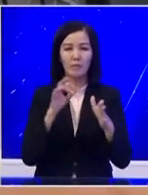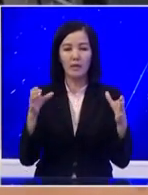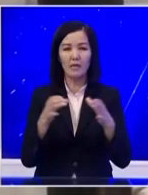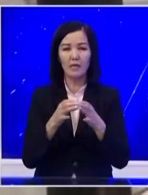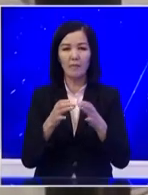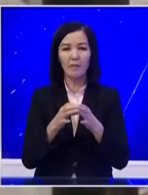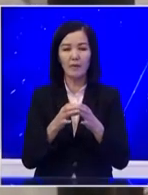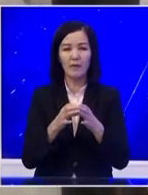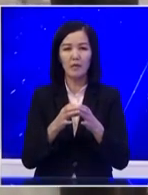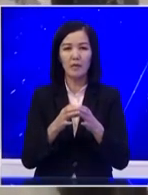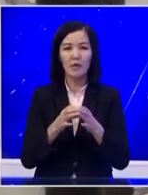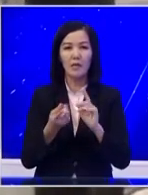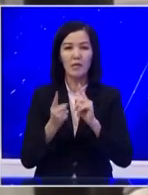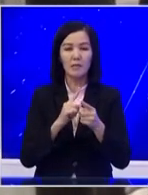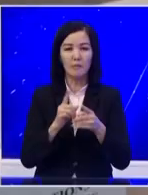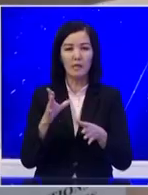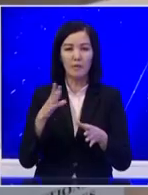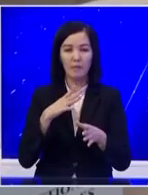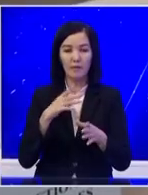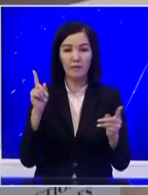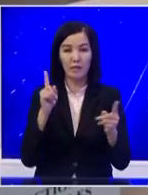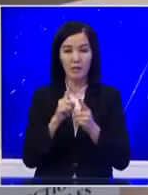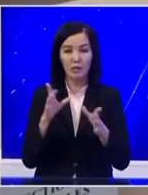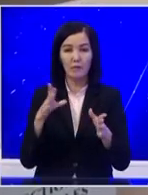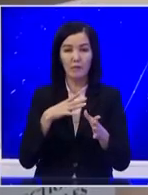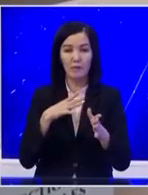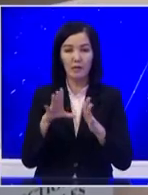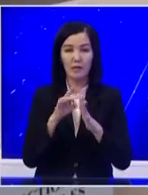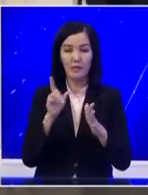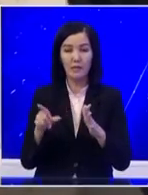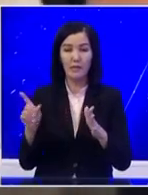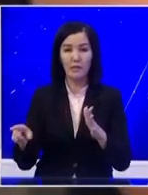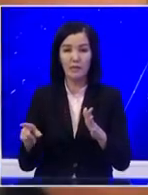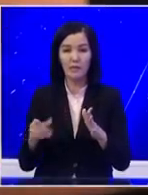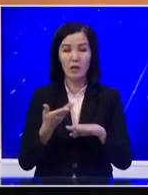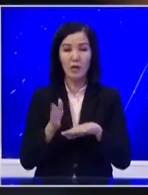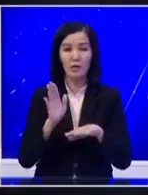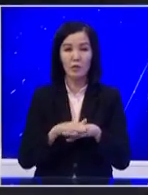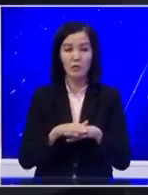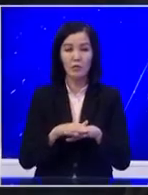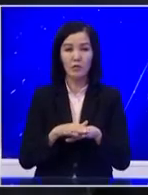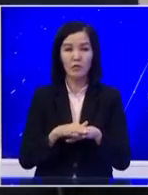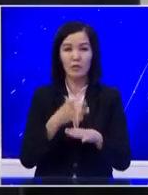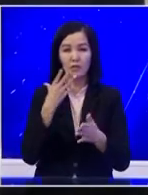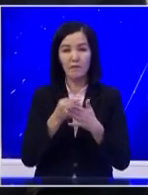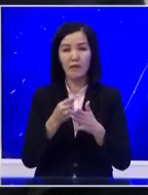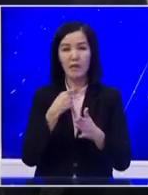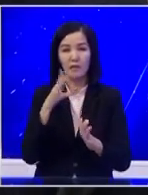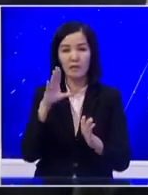тоже претерпела серьезные изменения. Не проводя встреч с избирателями, кандидатам заметно сложнее убедить людей отдать им свои